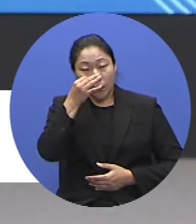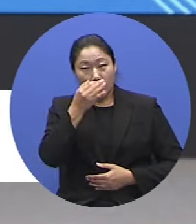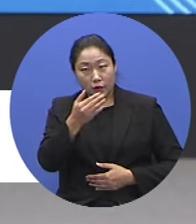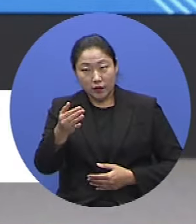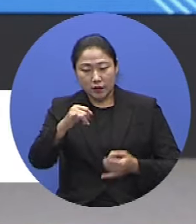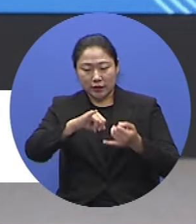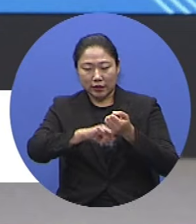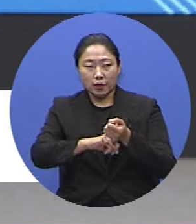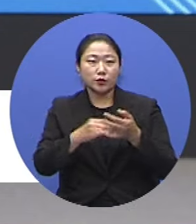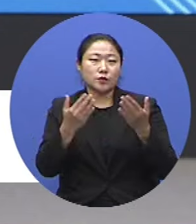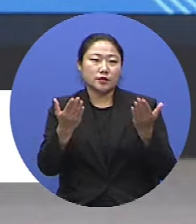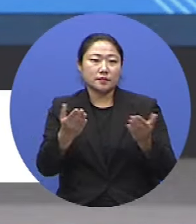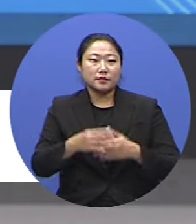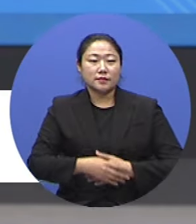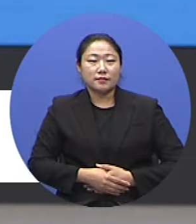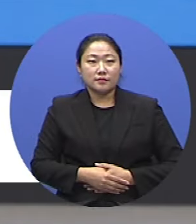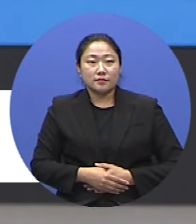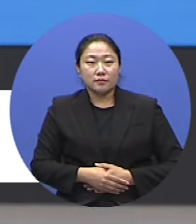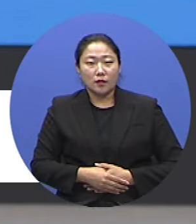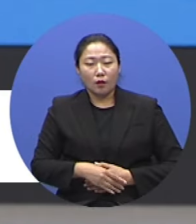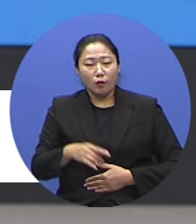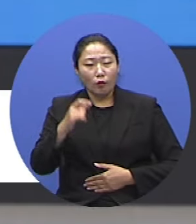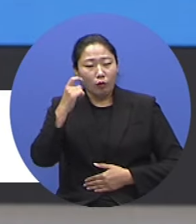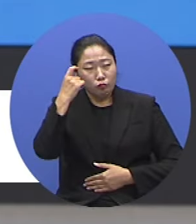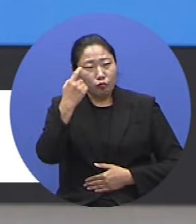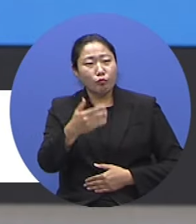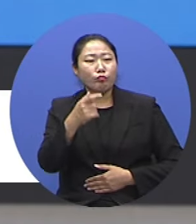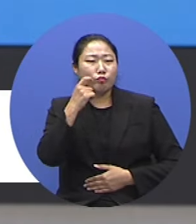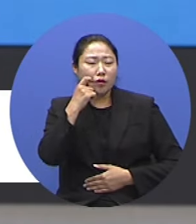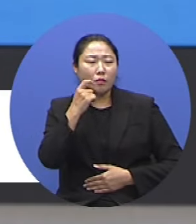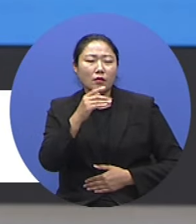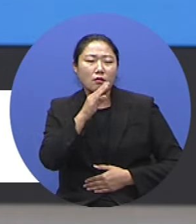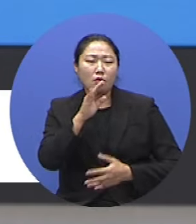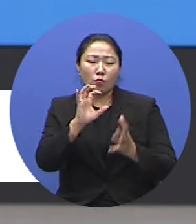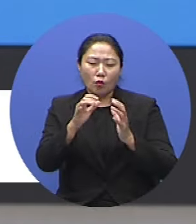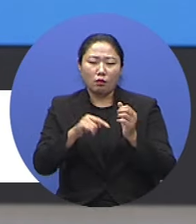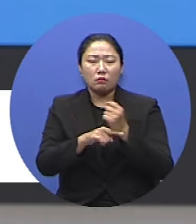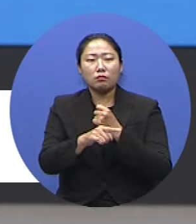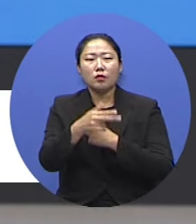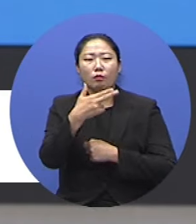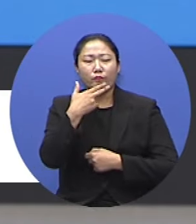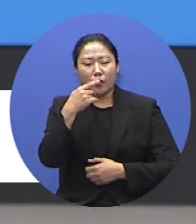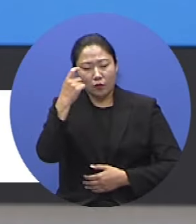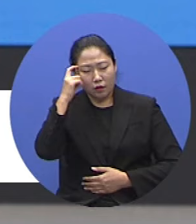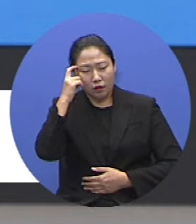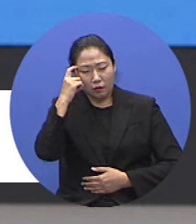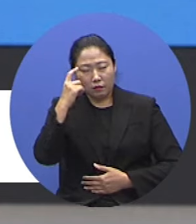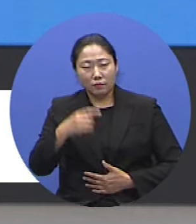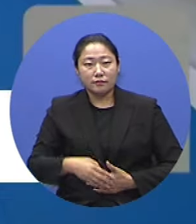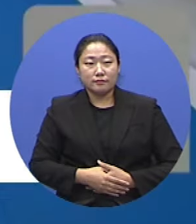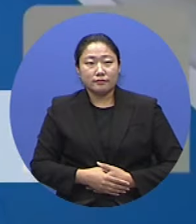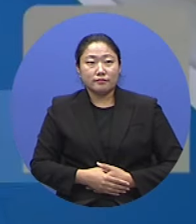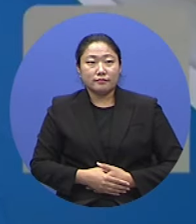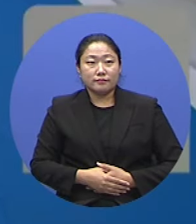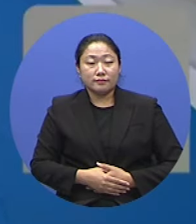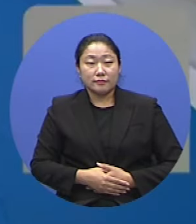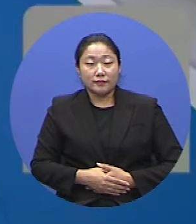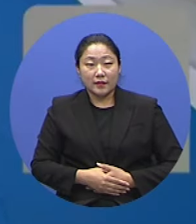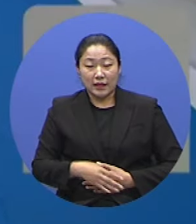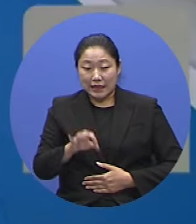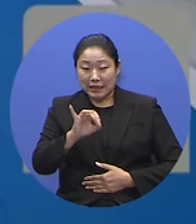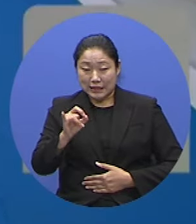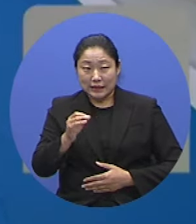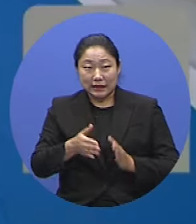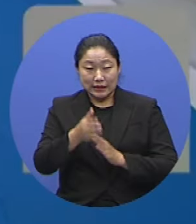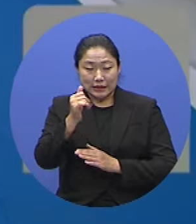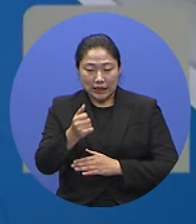펼치겠다는 약속 꼭 드리겠습니다. 그런 것도 못 물으면 사실은 토론회가 의미가 없는 것이라고 생각을 하고 있고요. 이학수